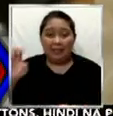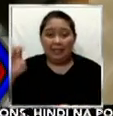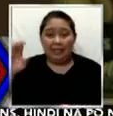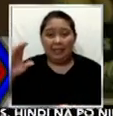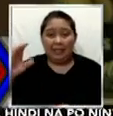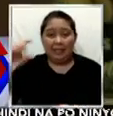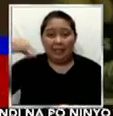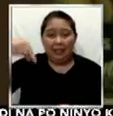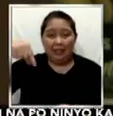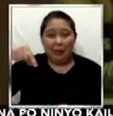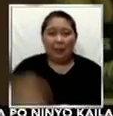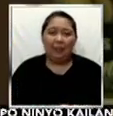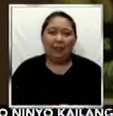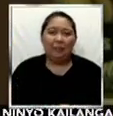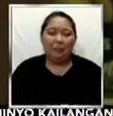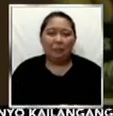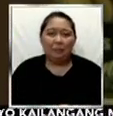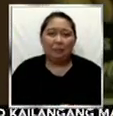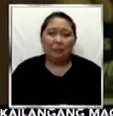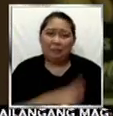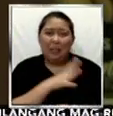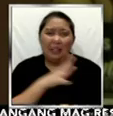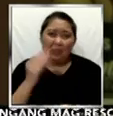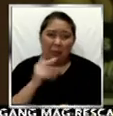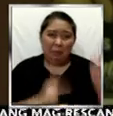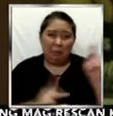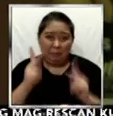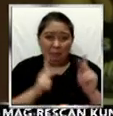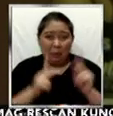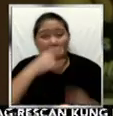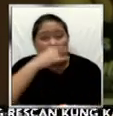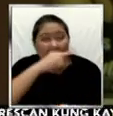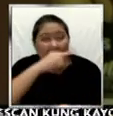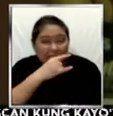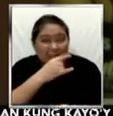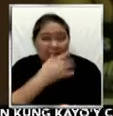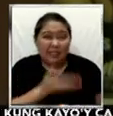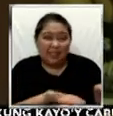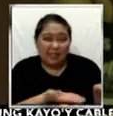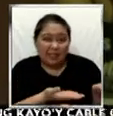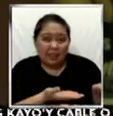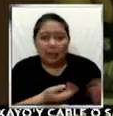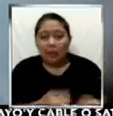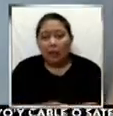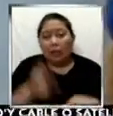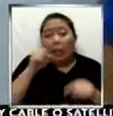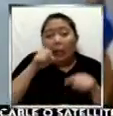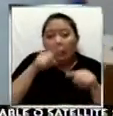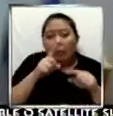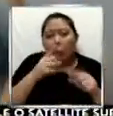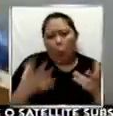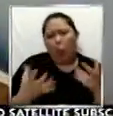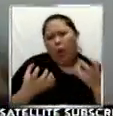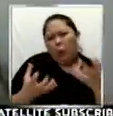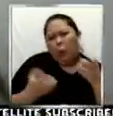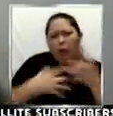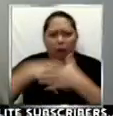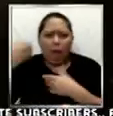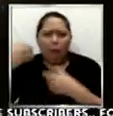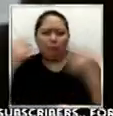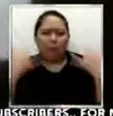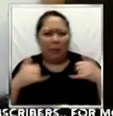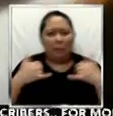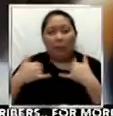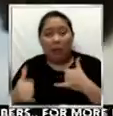na. So, you just stay inside the house. Door-to-door din ang pagbabakuna sa mga bata at maging sa mga matatanda tulad ng